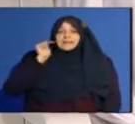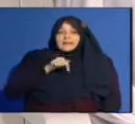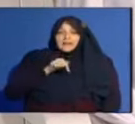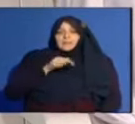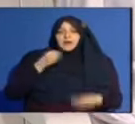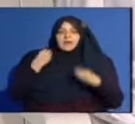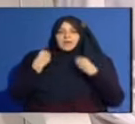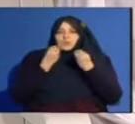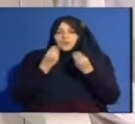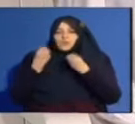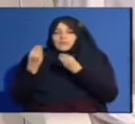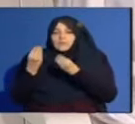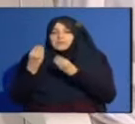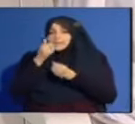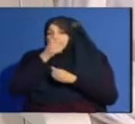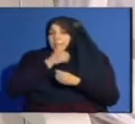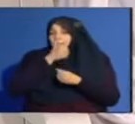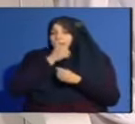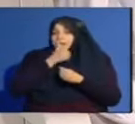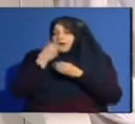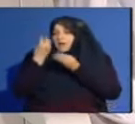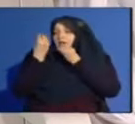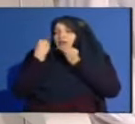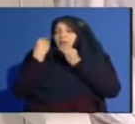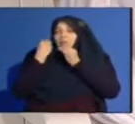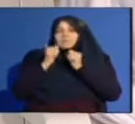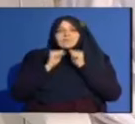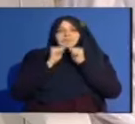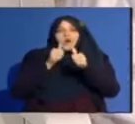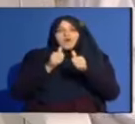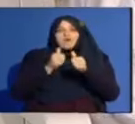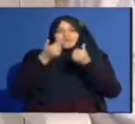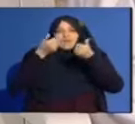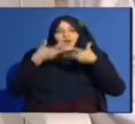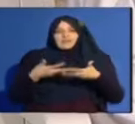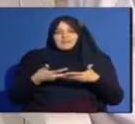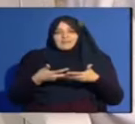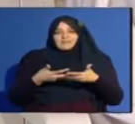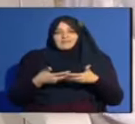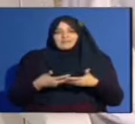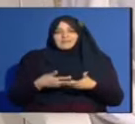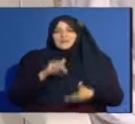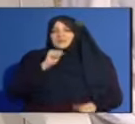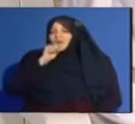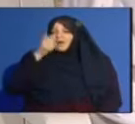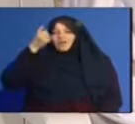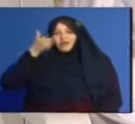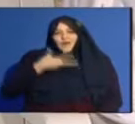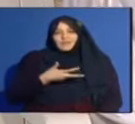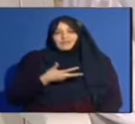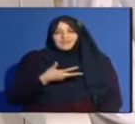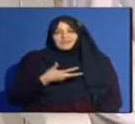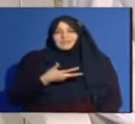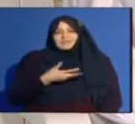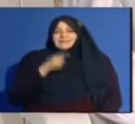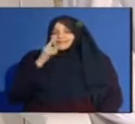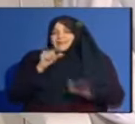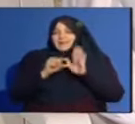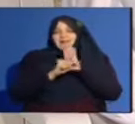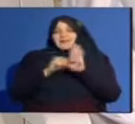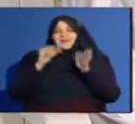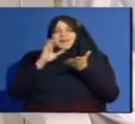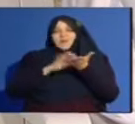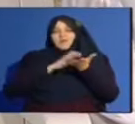يوفى الصابرون أجرهم بغير حساب، بغير حساب. هذه الآية